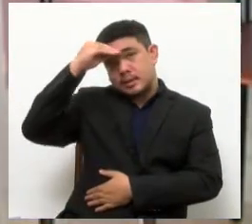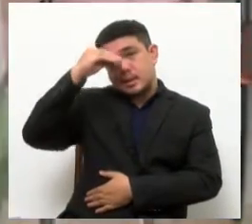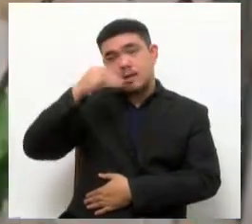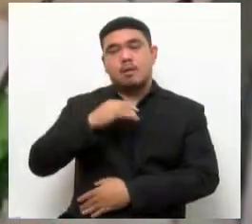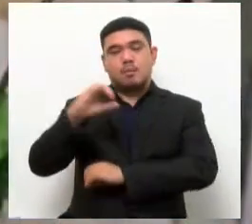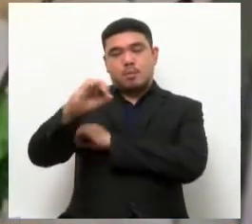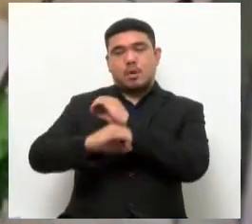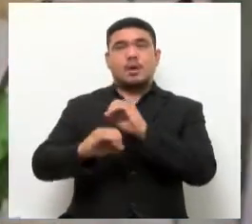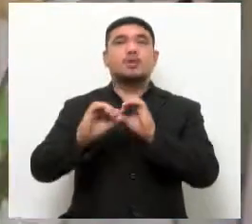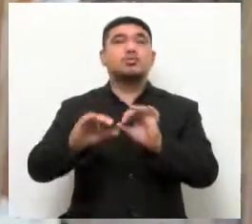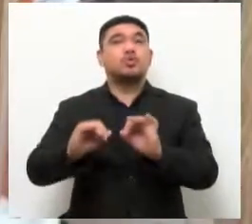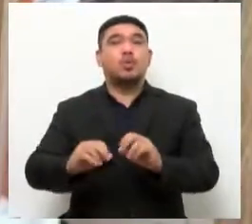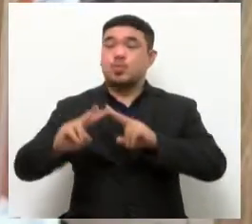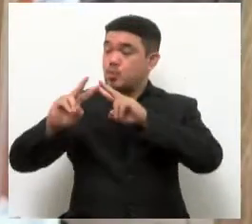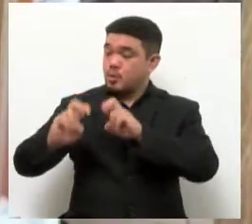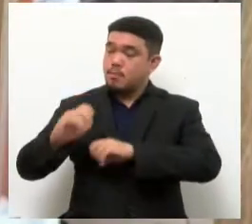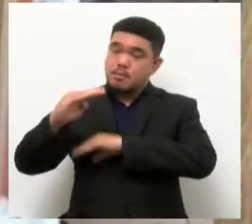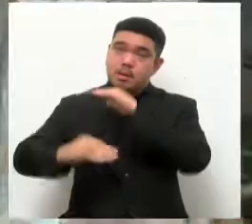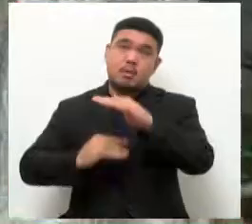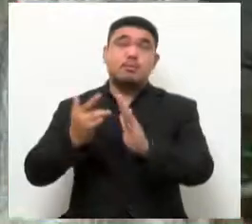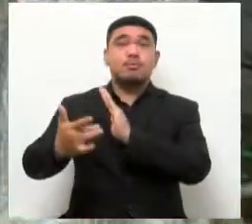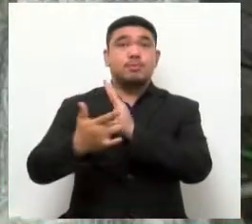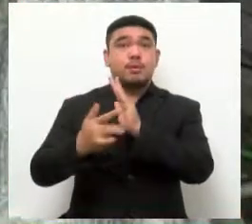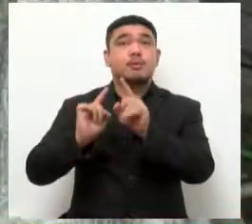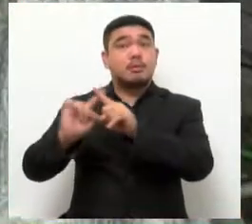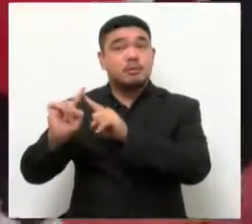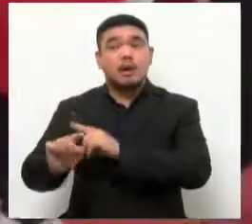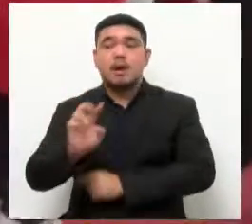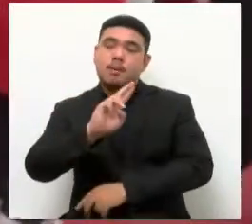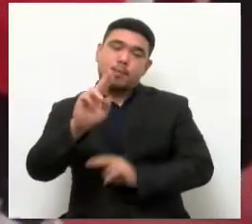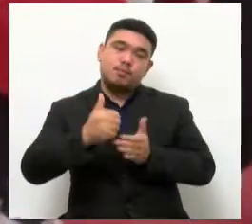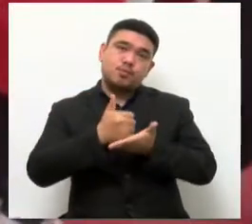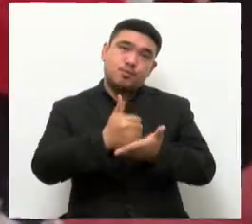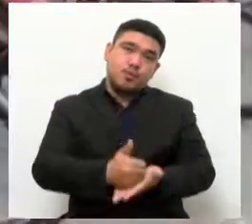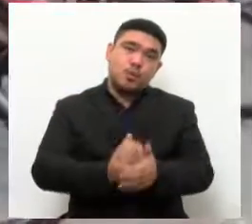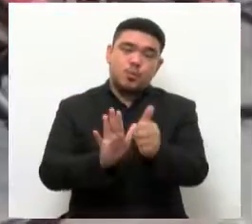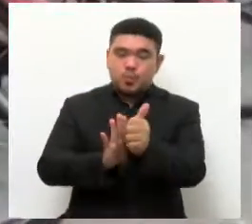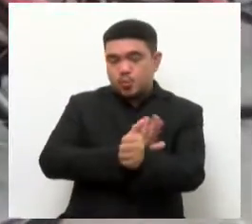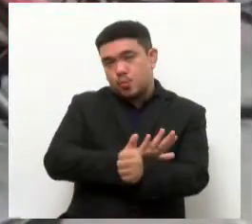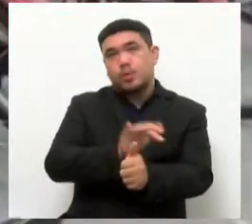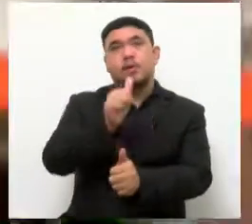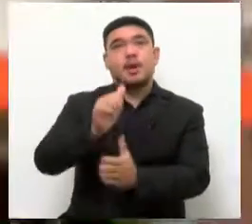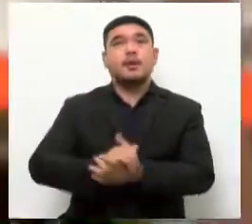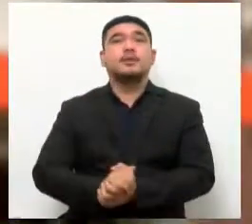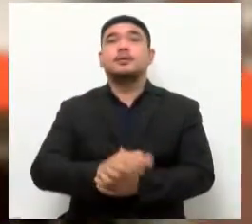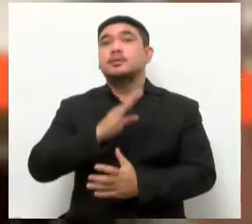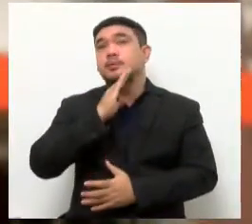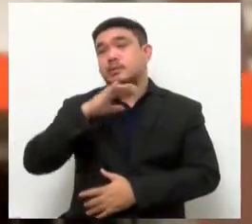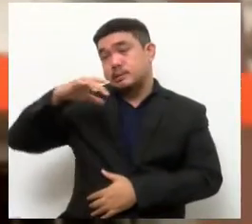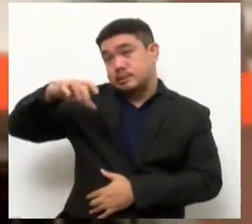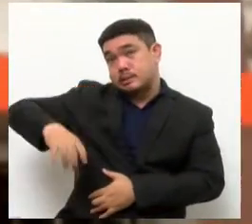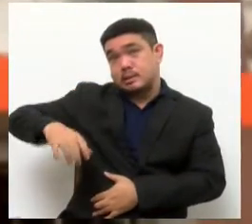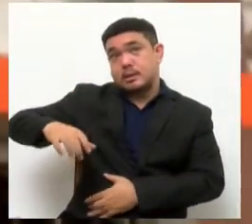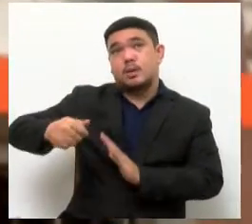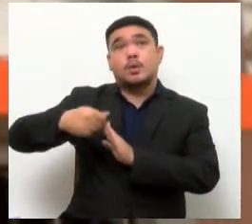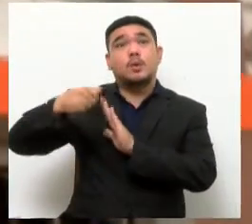ภายในวิจัยและพัฒนานวัตกรรมมีระบบดูแลช่วยเหลือนักเรียนจุดเน้นด้านสำนักงานเขตพื้นที่การ